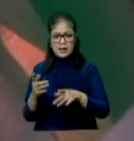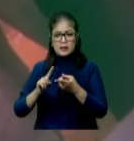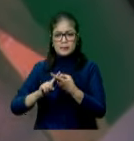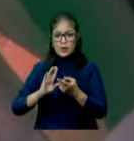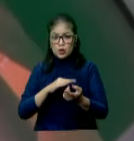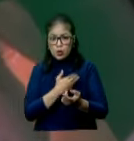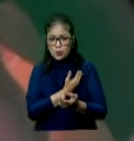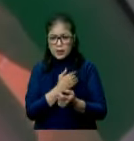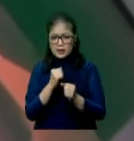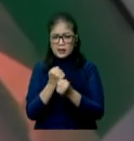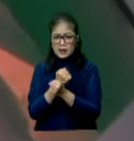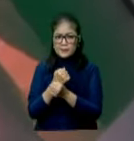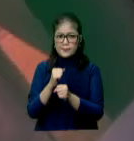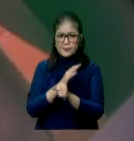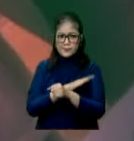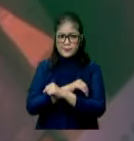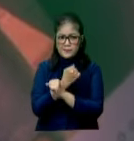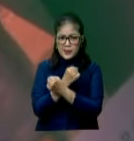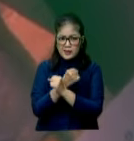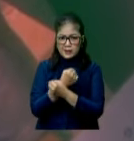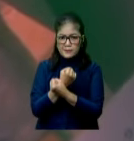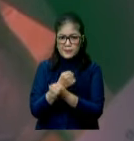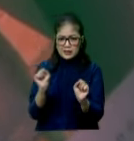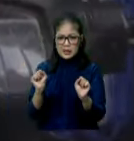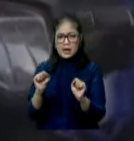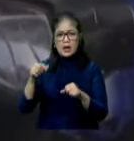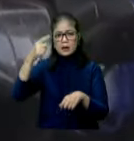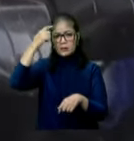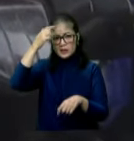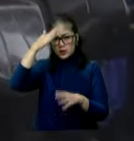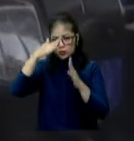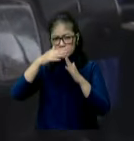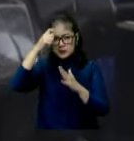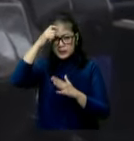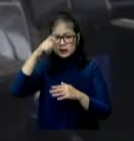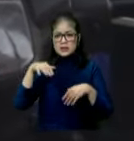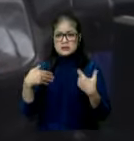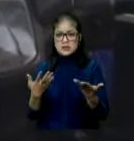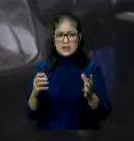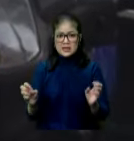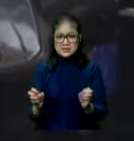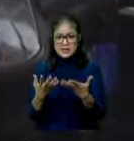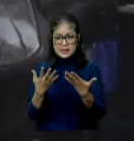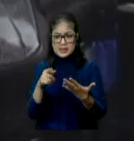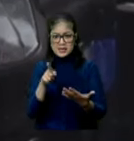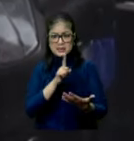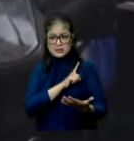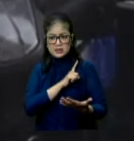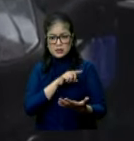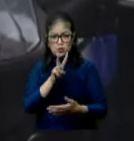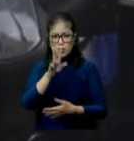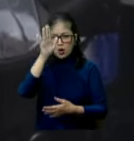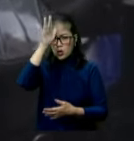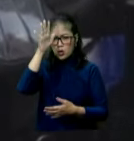mengalami patah tulang lengan masih dirawat intensif. Diduga kecelakaan tunggal terjadi karena keduanya dalam kondisi